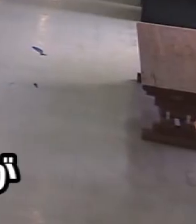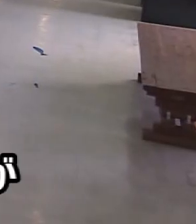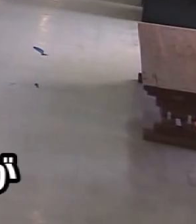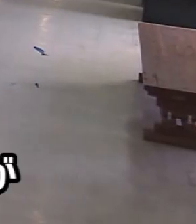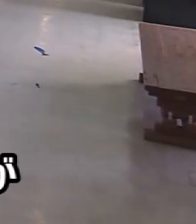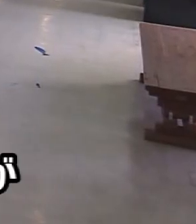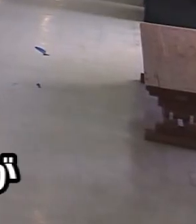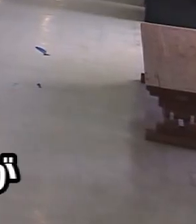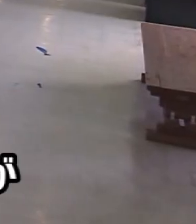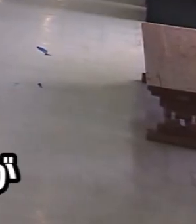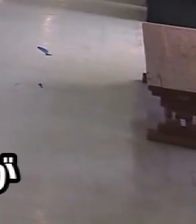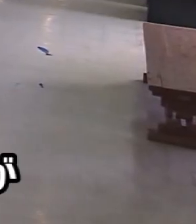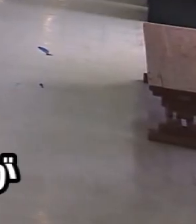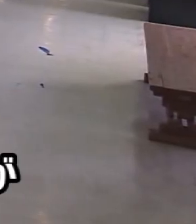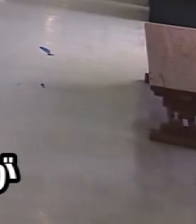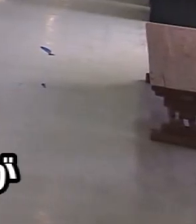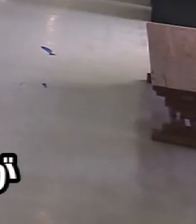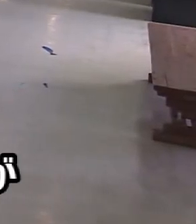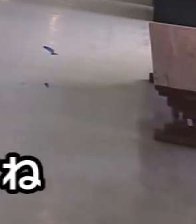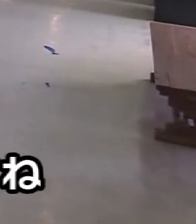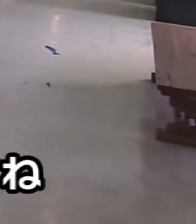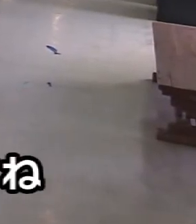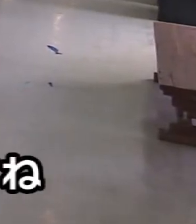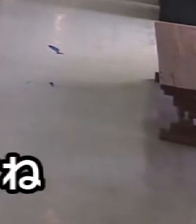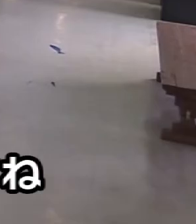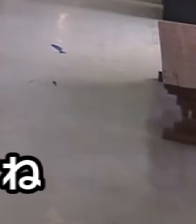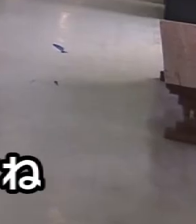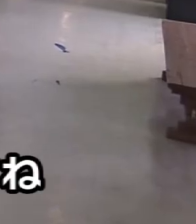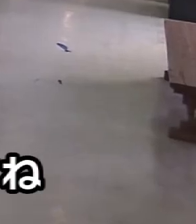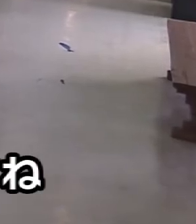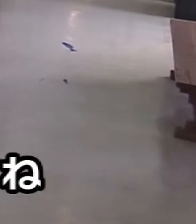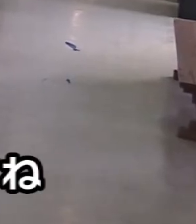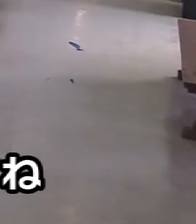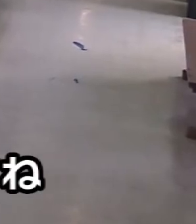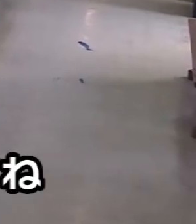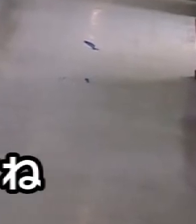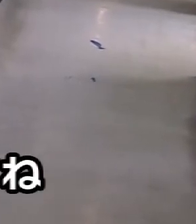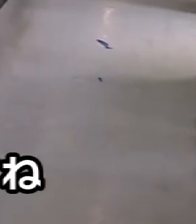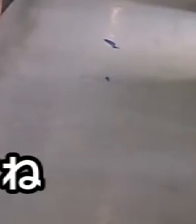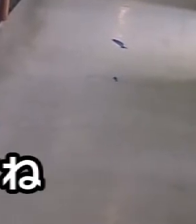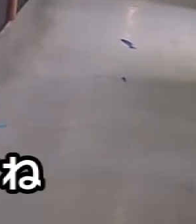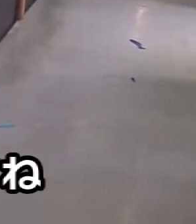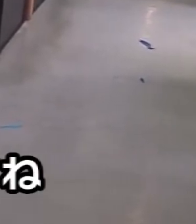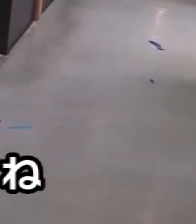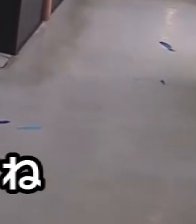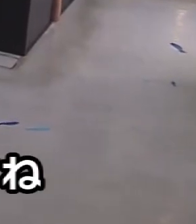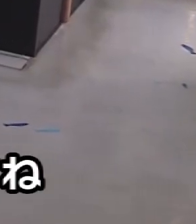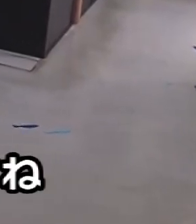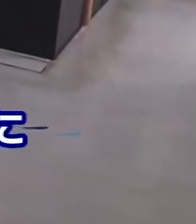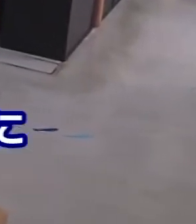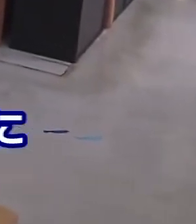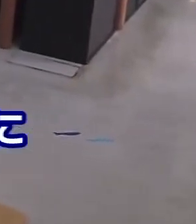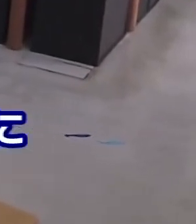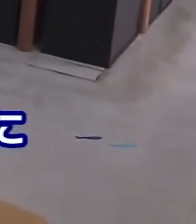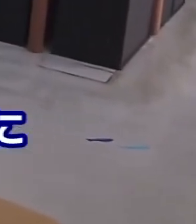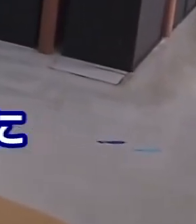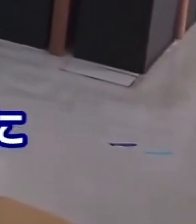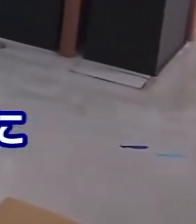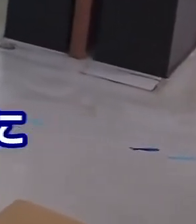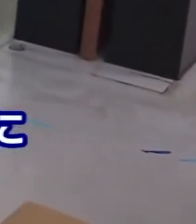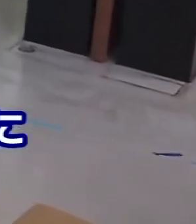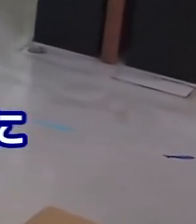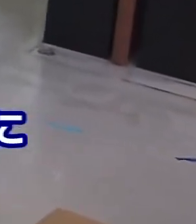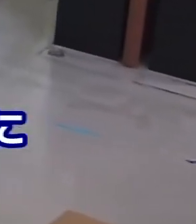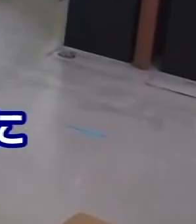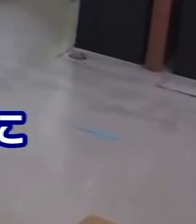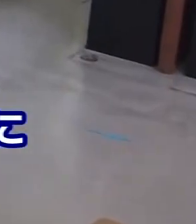芥川に住む魚類などを見てきましたが、これらの展示を見て子どもたちにたくさん興味を持ってもらいたいですね。 そうですね、子ども